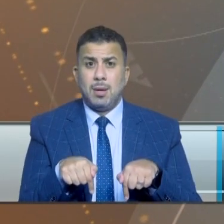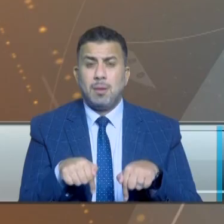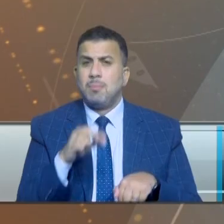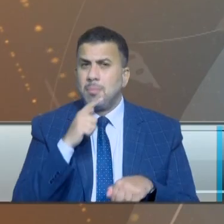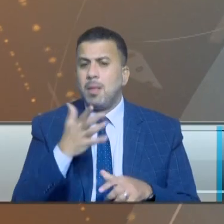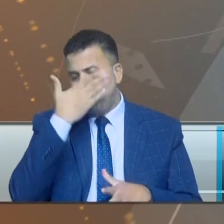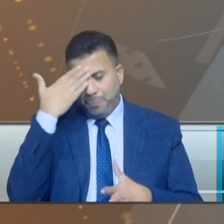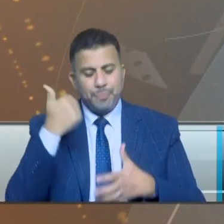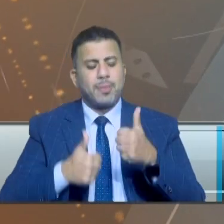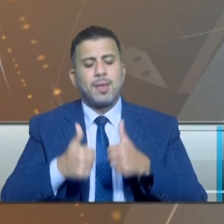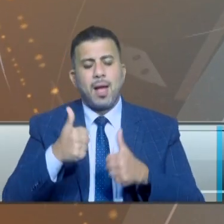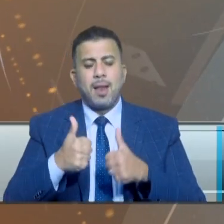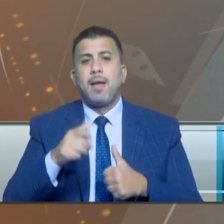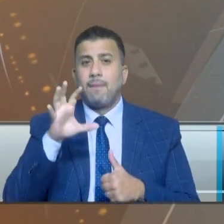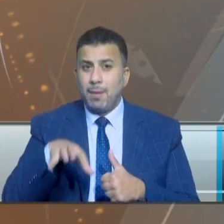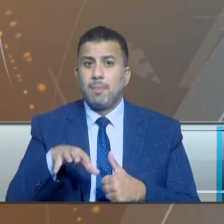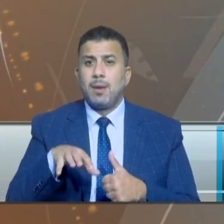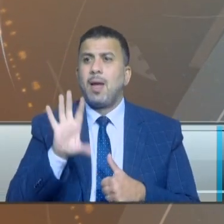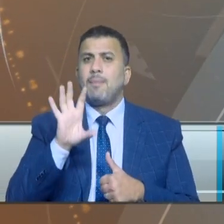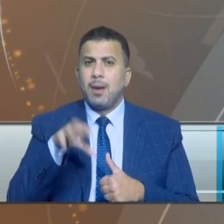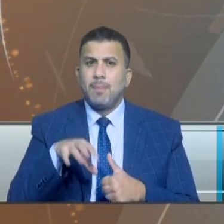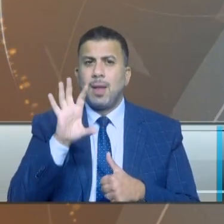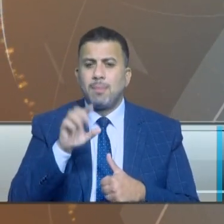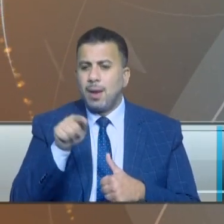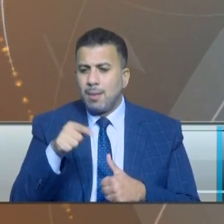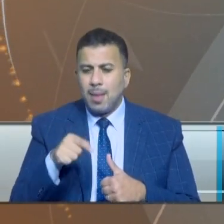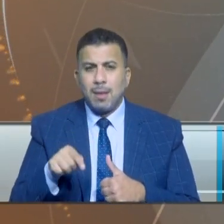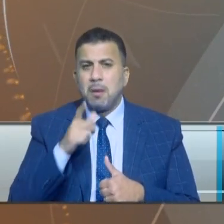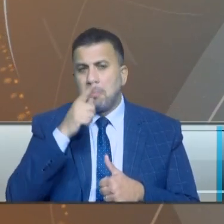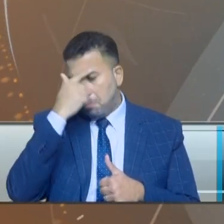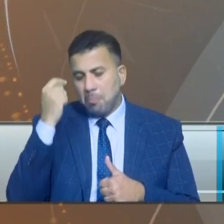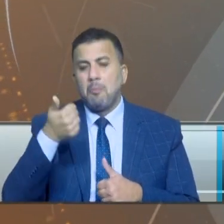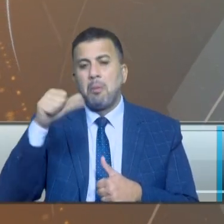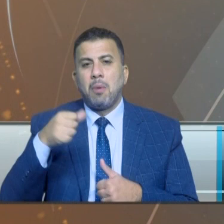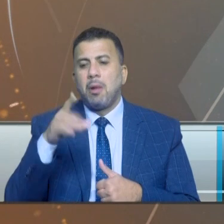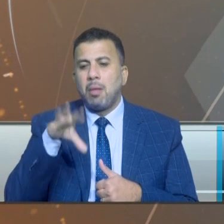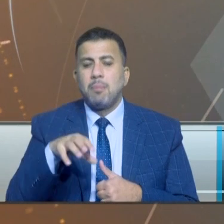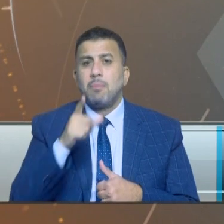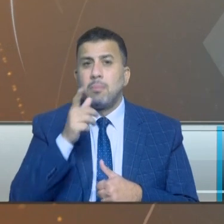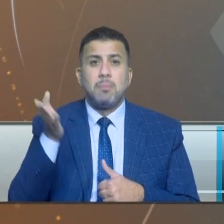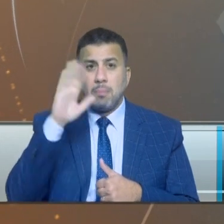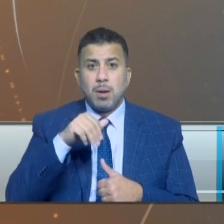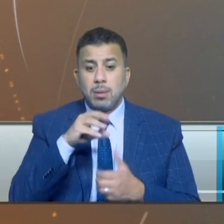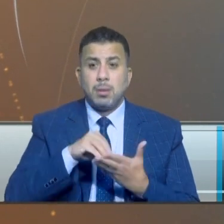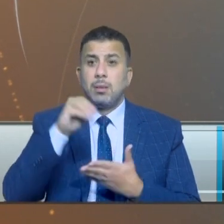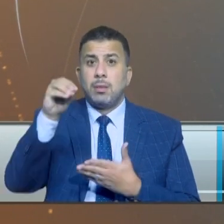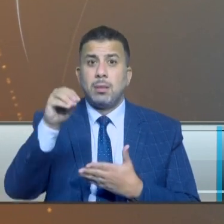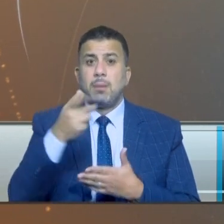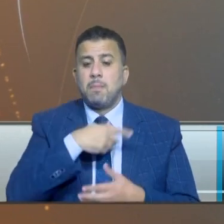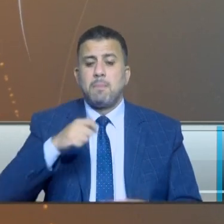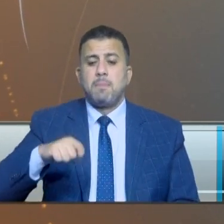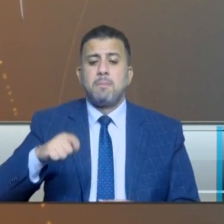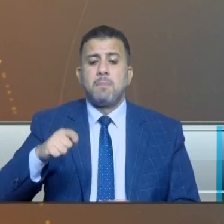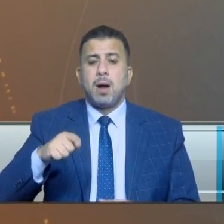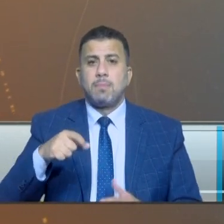في امتحانات، نعم لا نعم لا، هذه كلها صدف يعني. طيب هذا بكرة بيروح هناك في المحكمة،